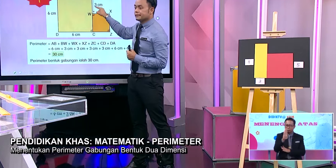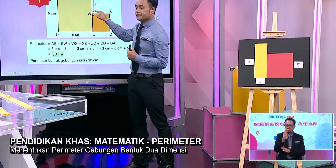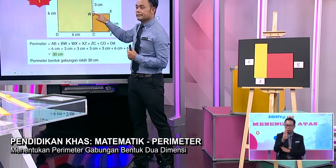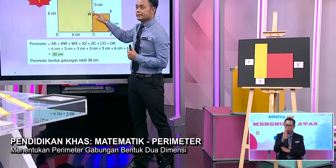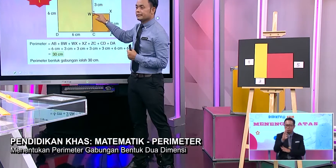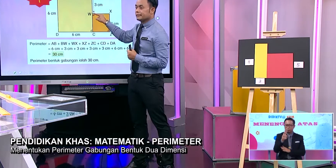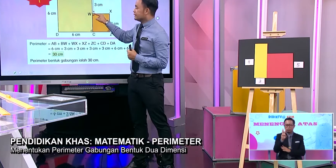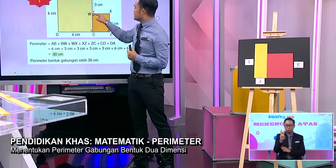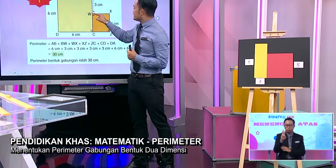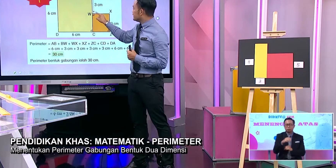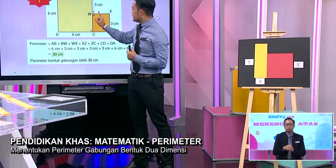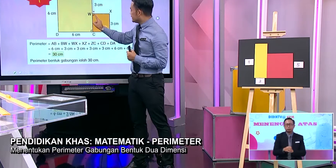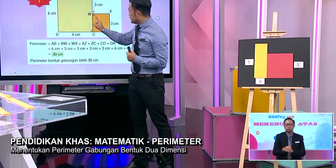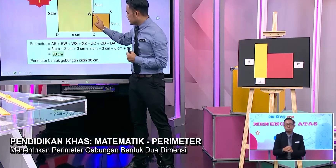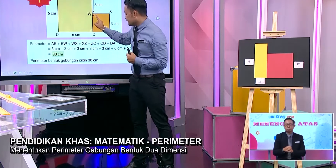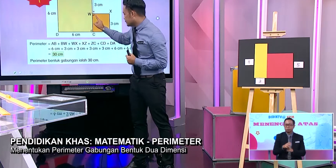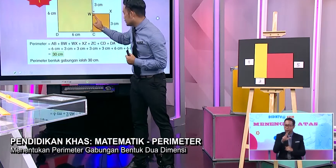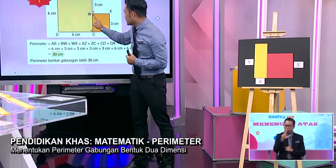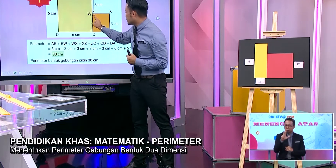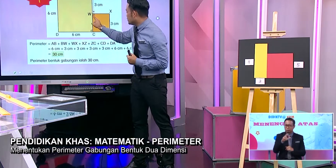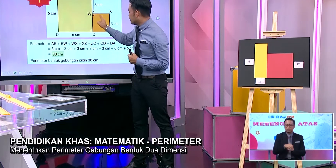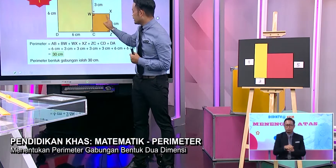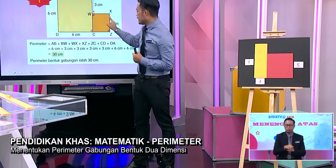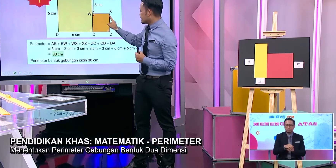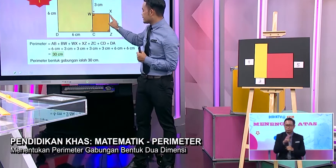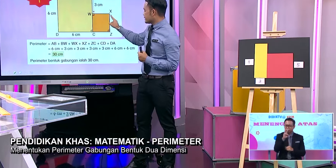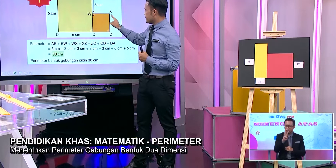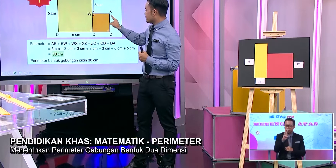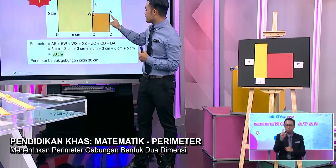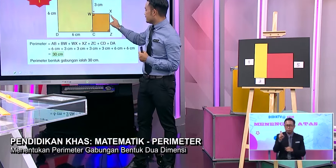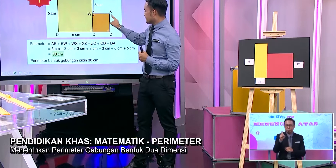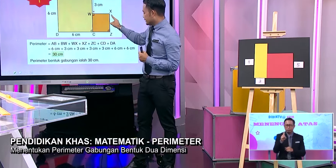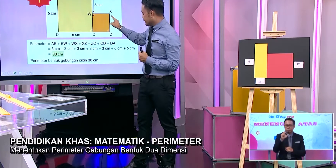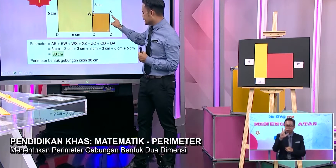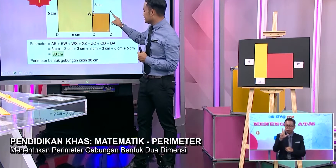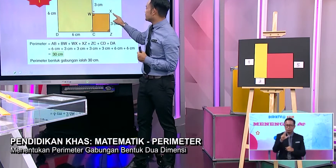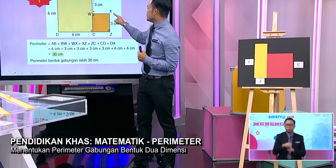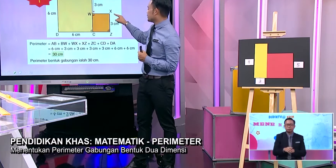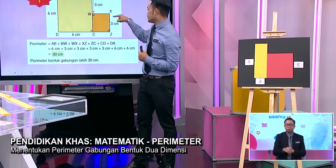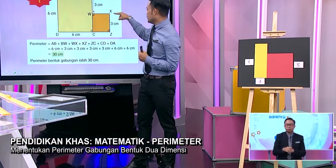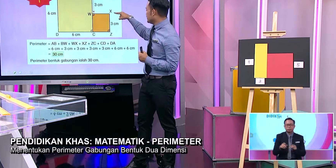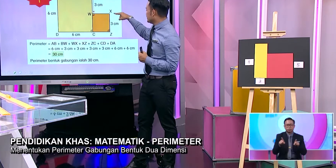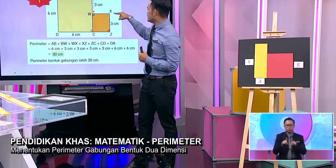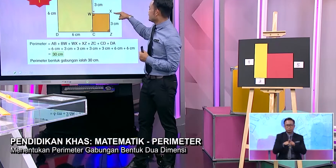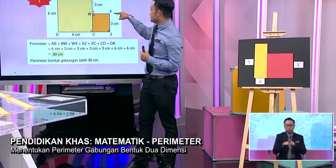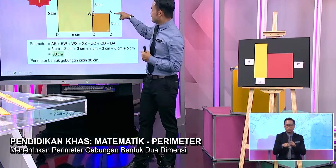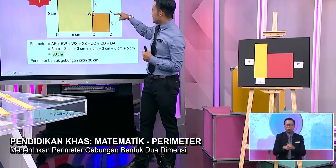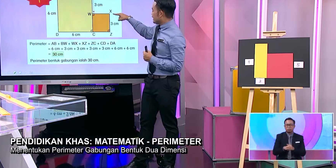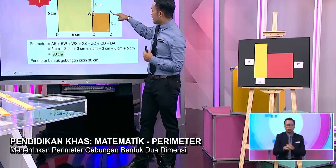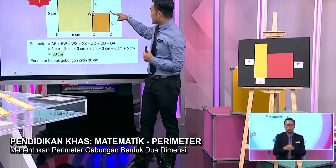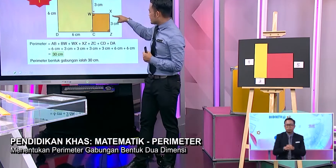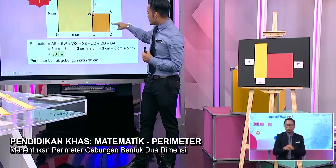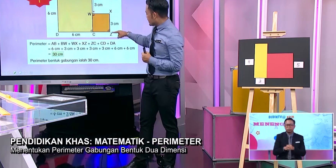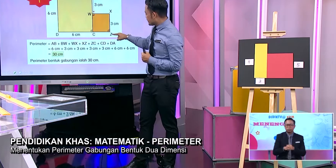di Nabi Yunus A3 kemudian double dengan X3 juga sebab musisi jadi ukurannya